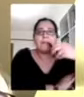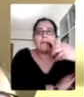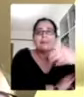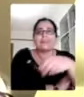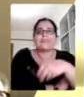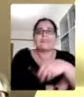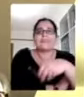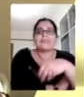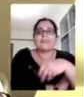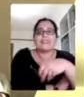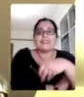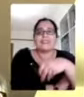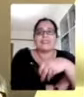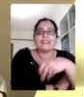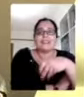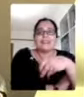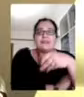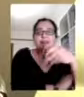Bruno